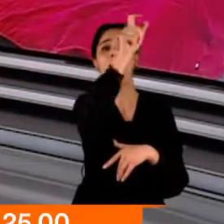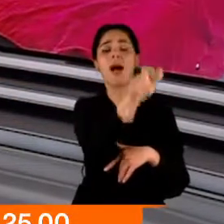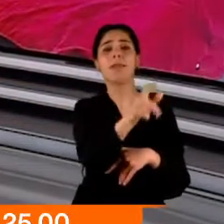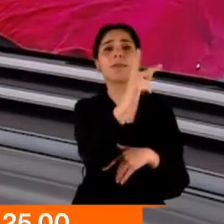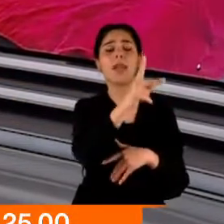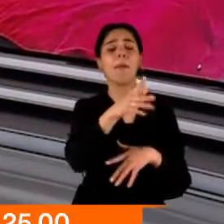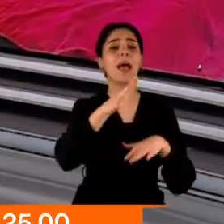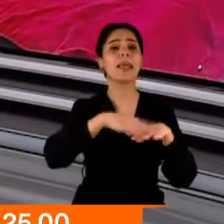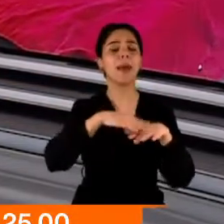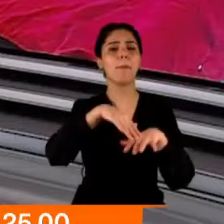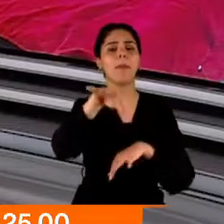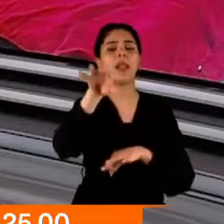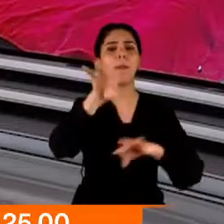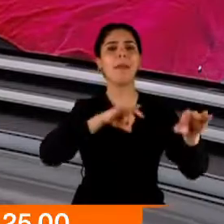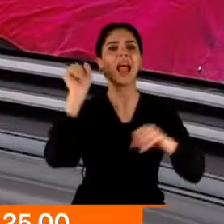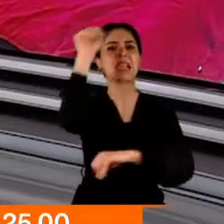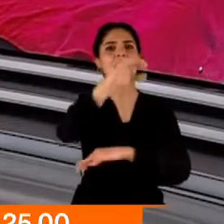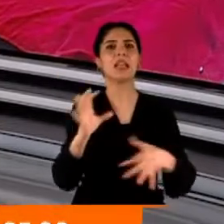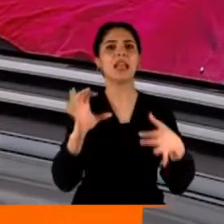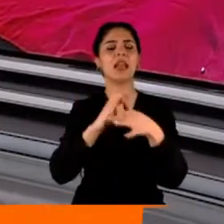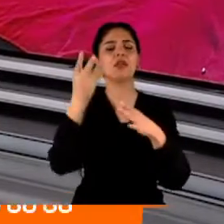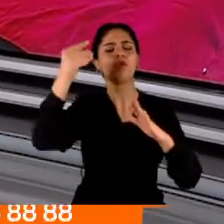kanlı pusuyla ilgili çok çarpıcı detaylara ulaştı.